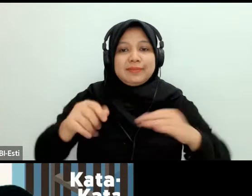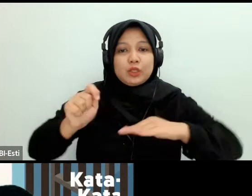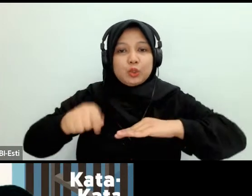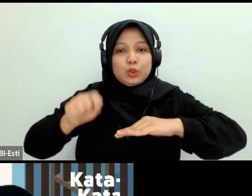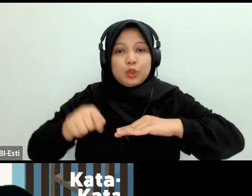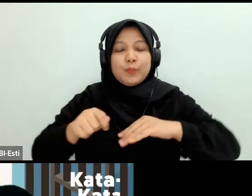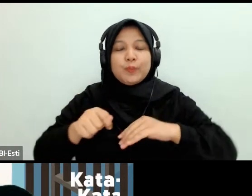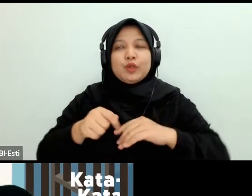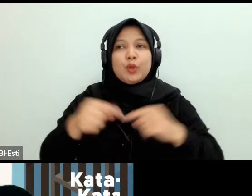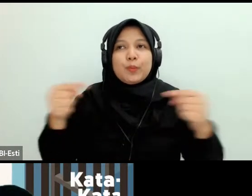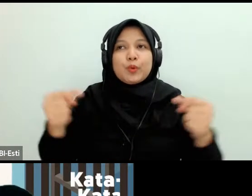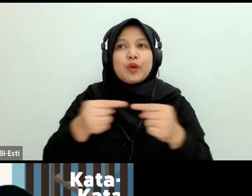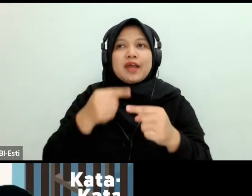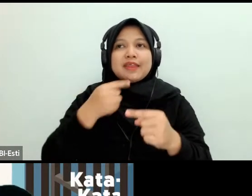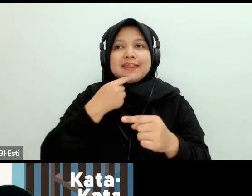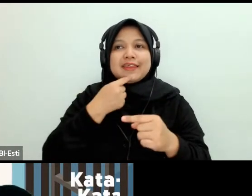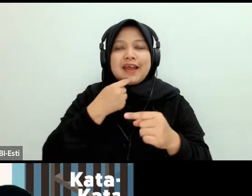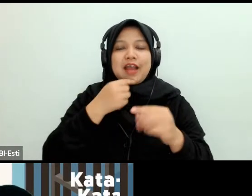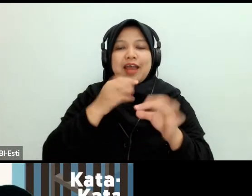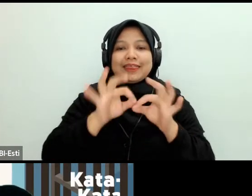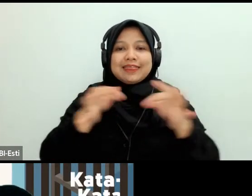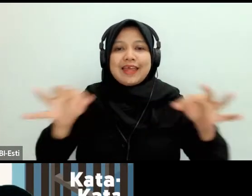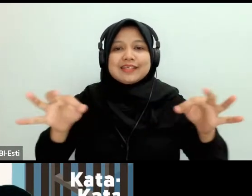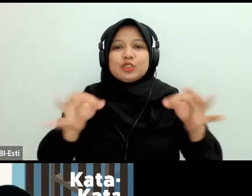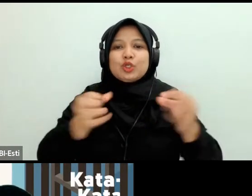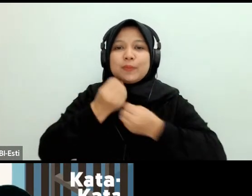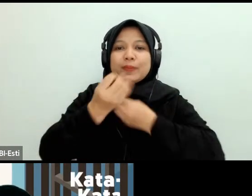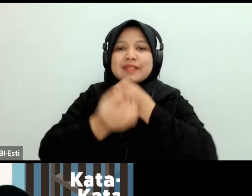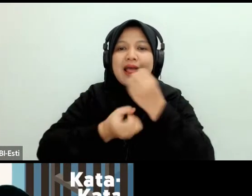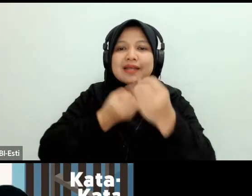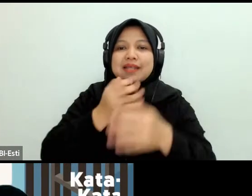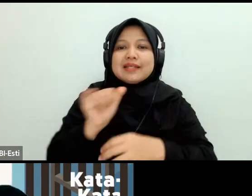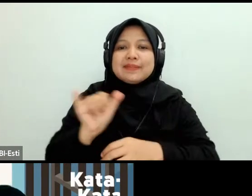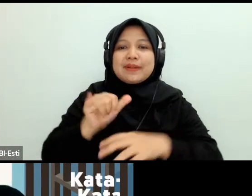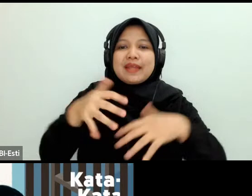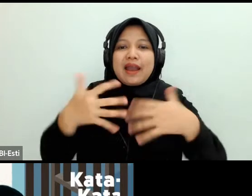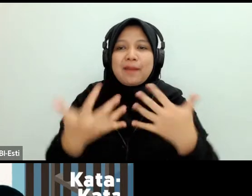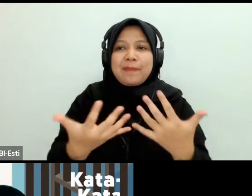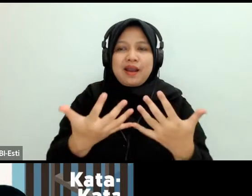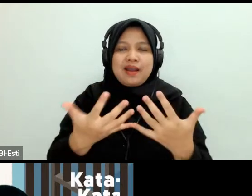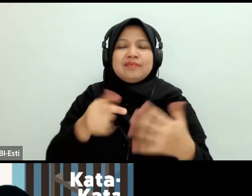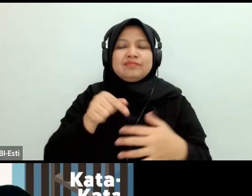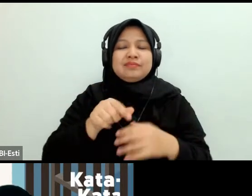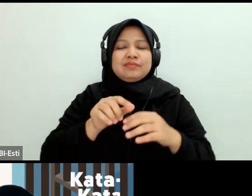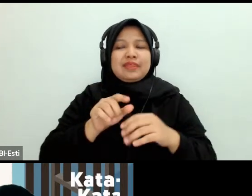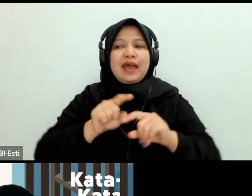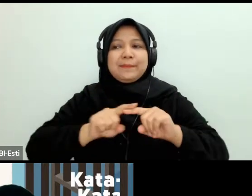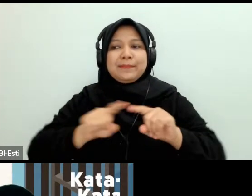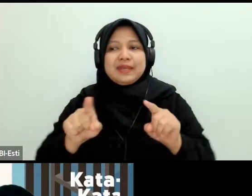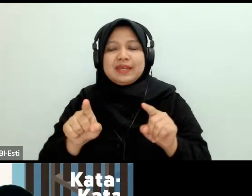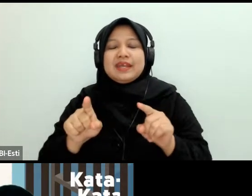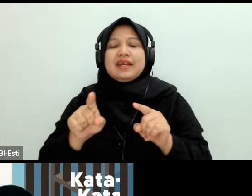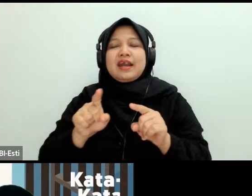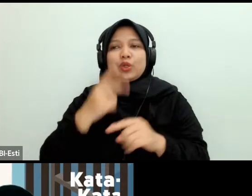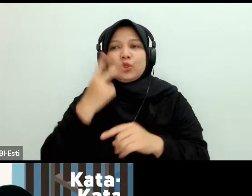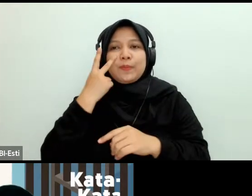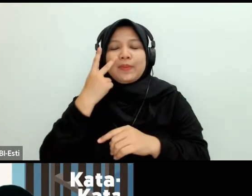teks gitu ya tapi juga bagaimana ketika melihatnya dalam praktek-praktek politik dan praktek-praktek